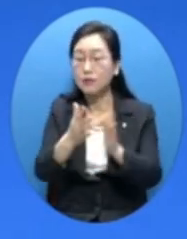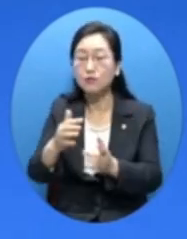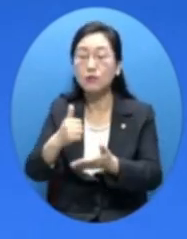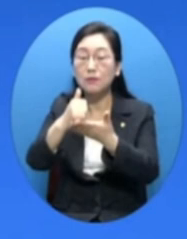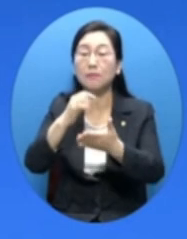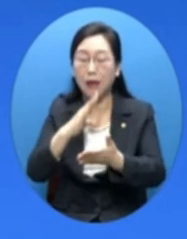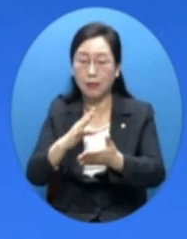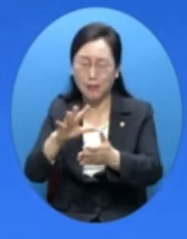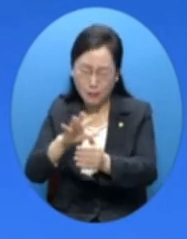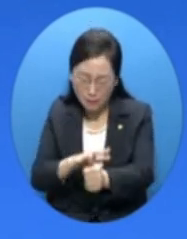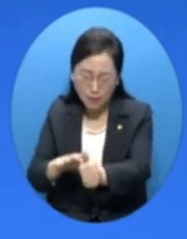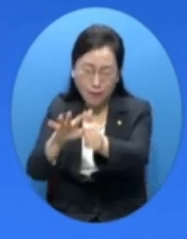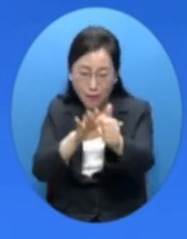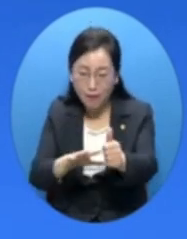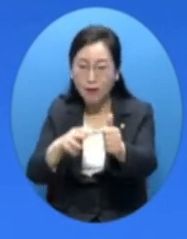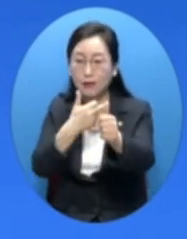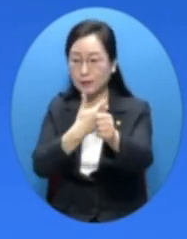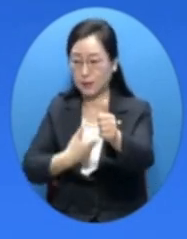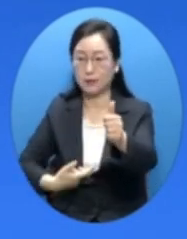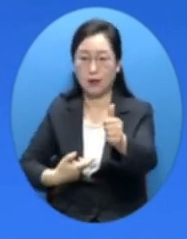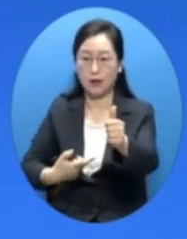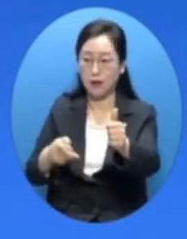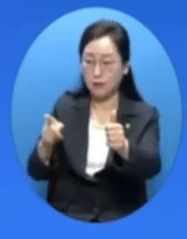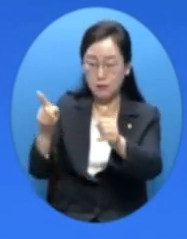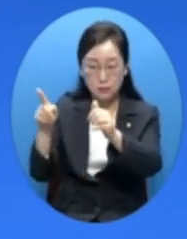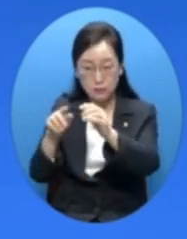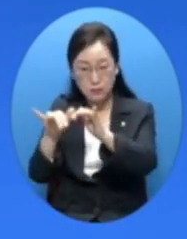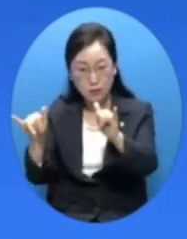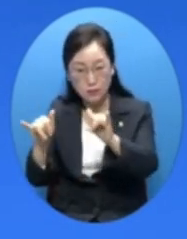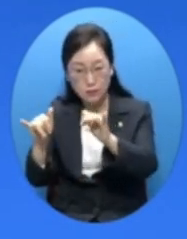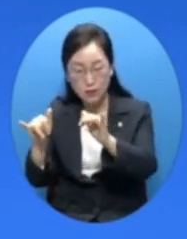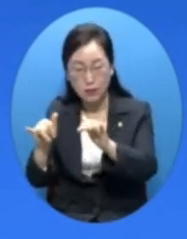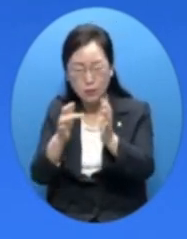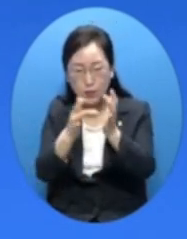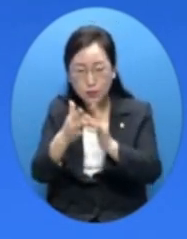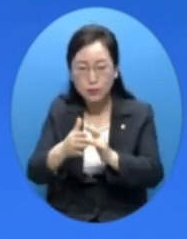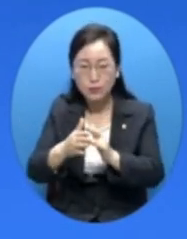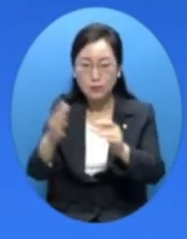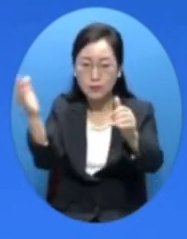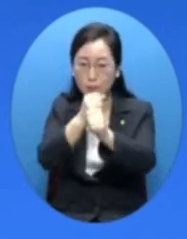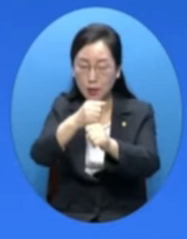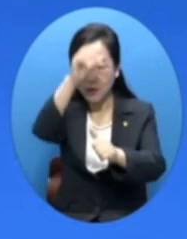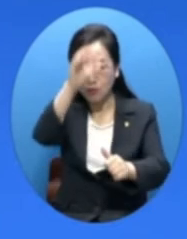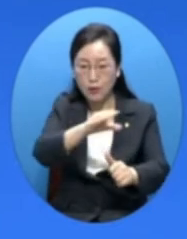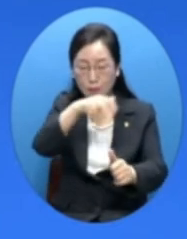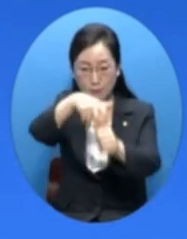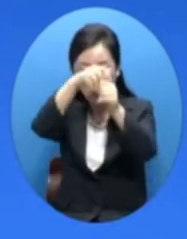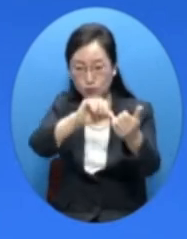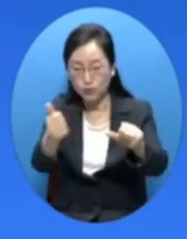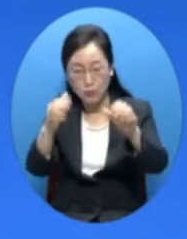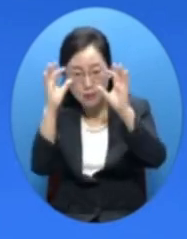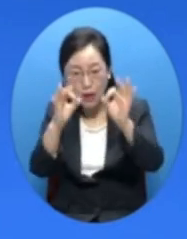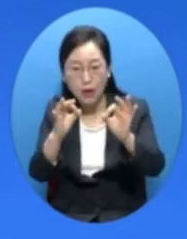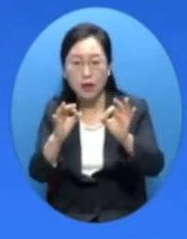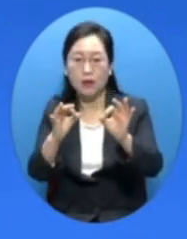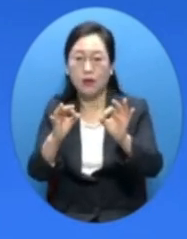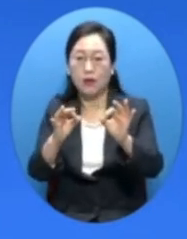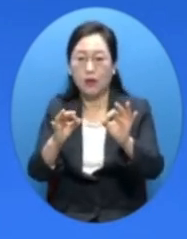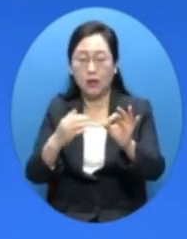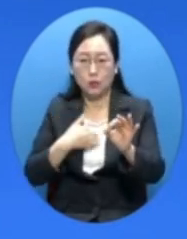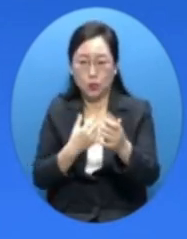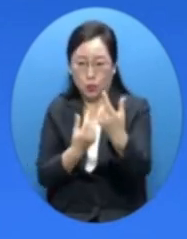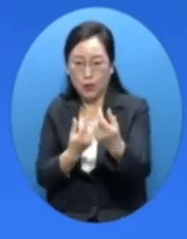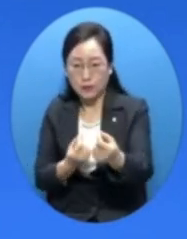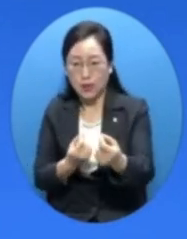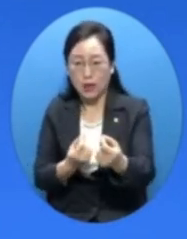따랐던 예수님의 제자들이 예수님이 붙잡혀 돌아가신 모습을 보고 나서 자기들도 붙잡혀